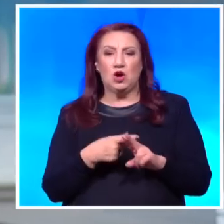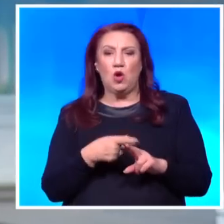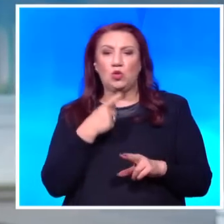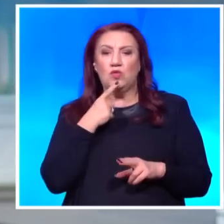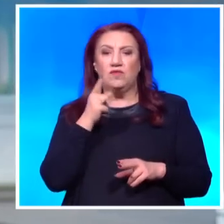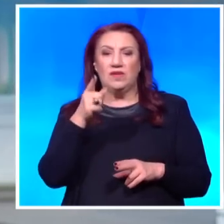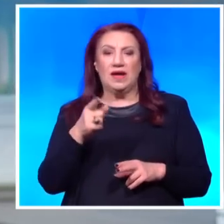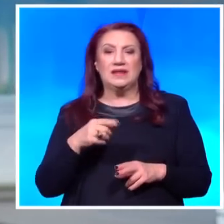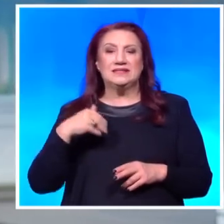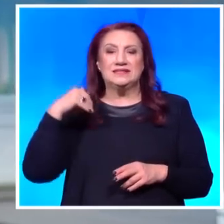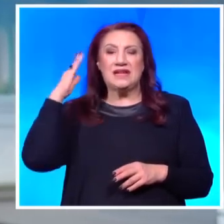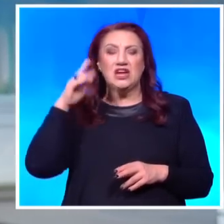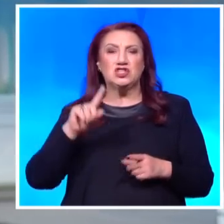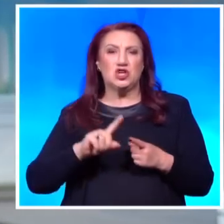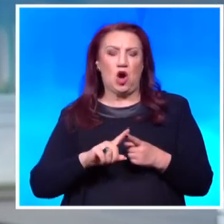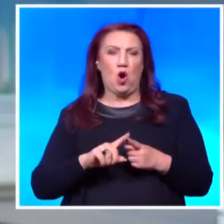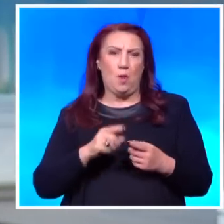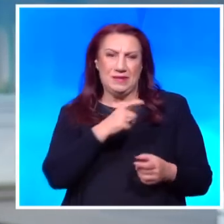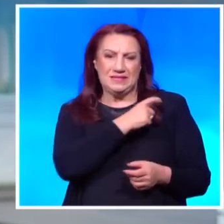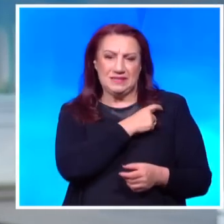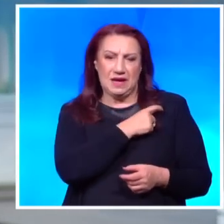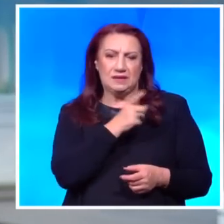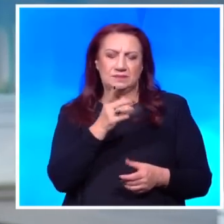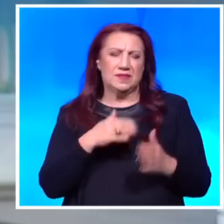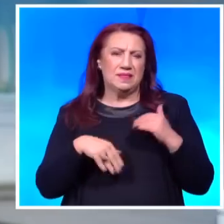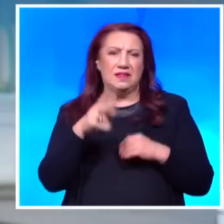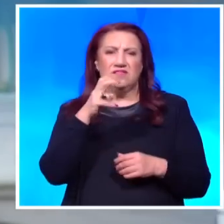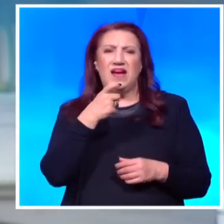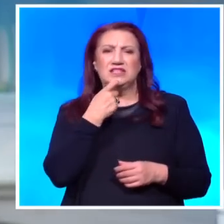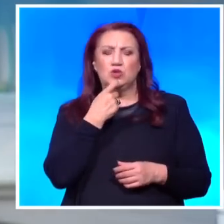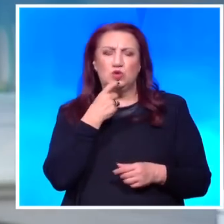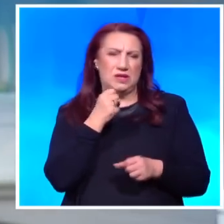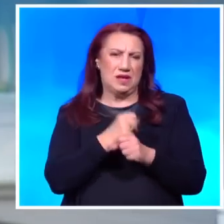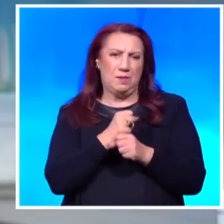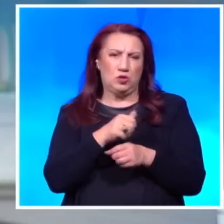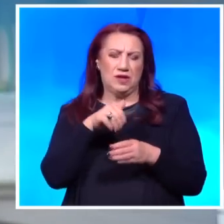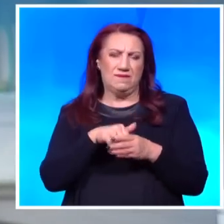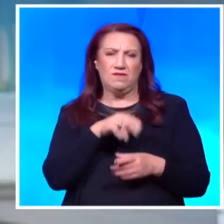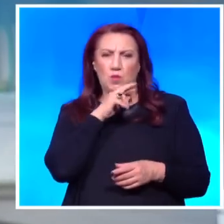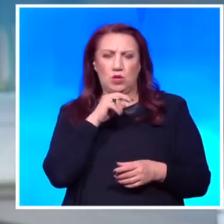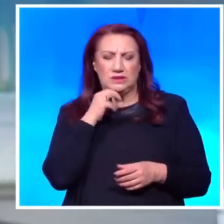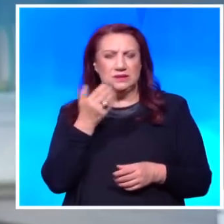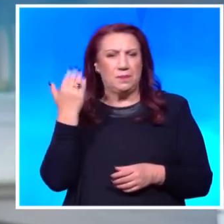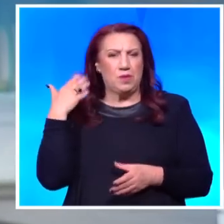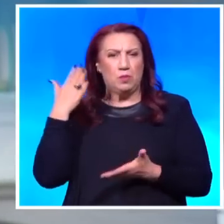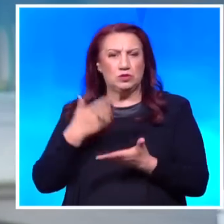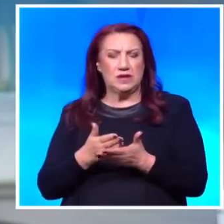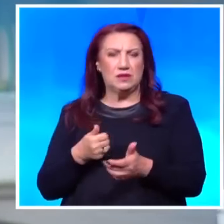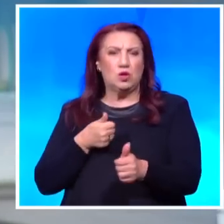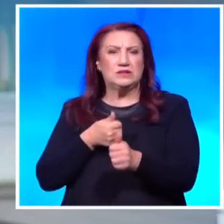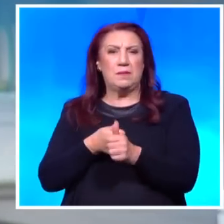работи. Той е с повече от 20 години стаж в системата на МВР, като последният пост, който е заемал, е замначалник на